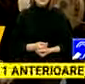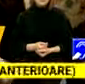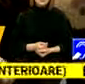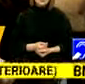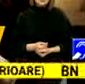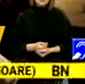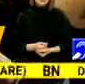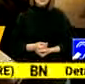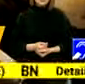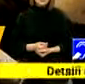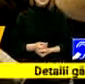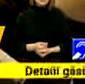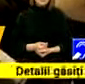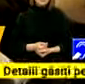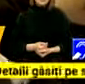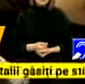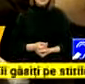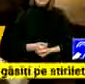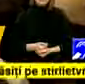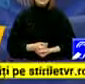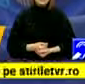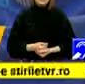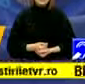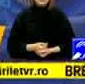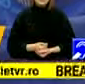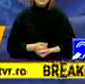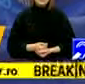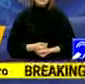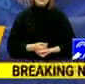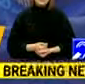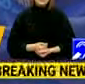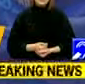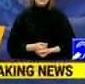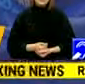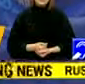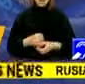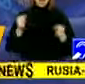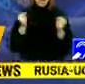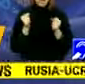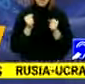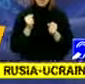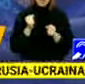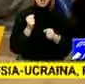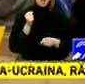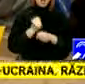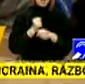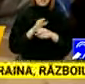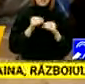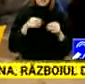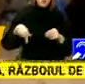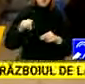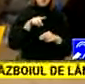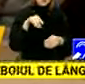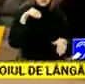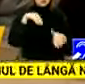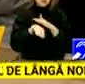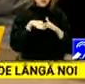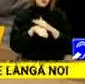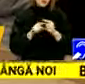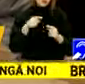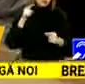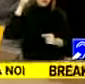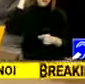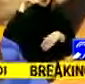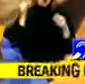people. We want to live, we want to go to work. Frica i-a făcut și pe mulți din Odessa să fugă cât mai departe